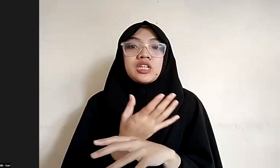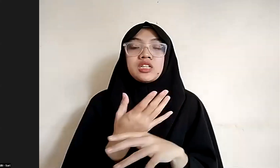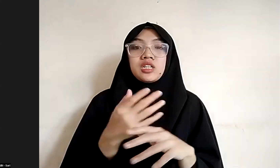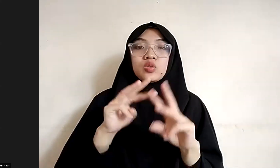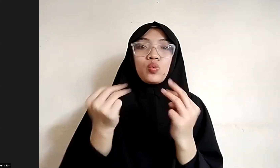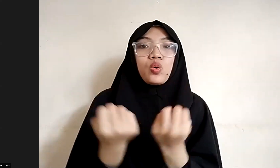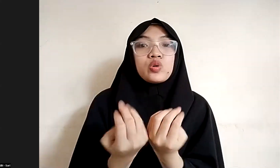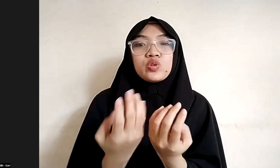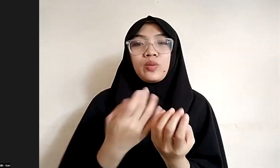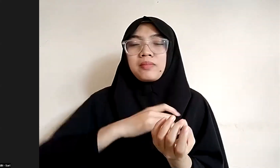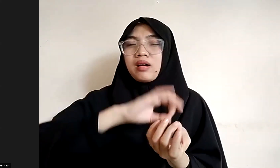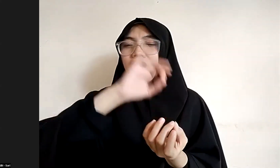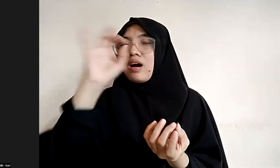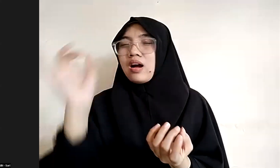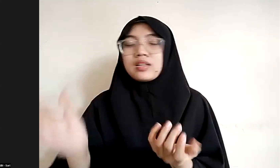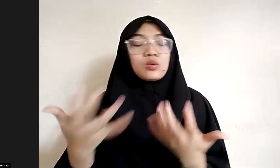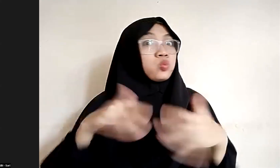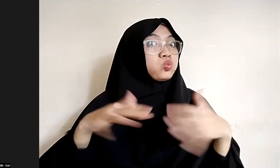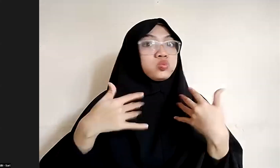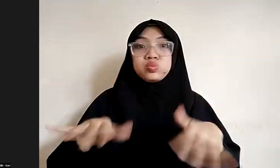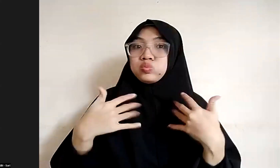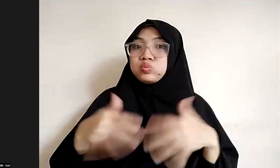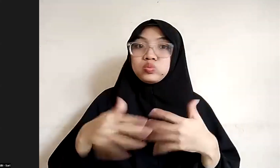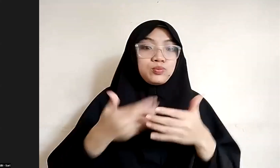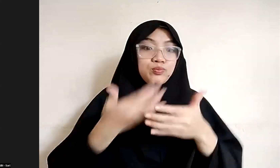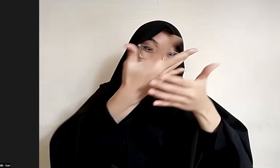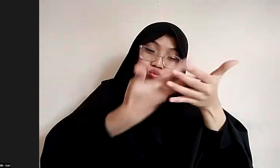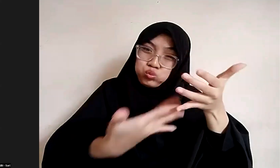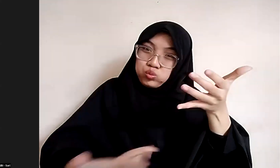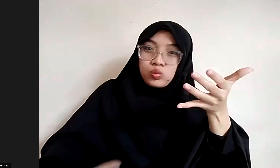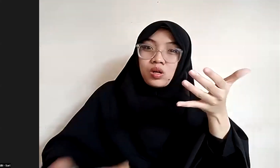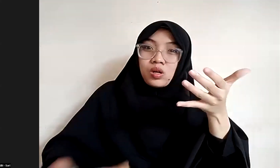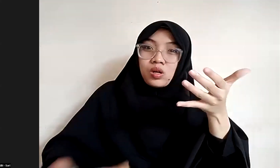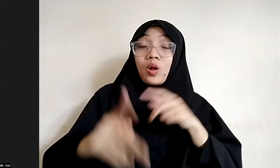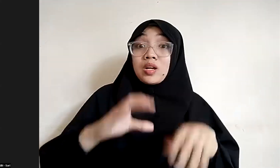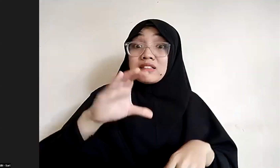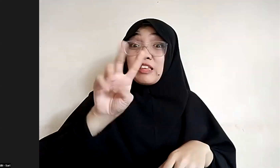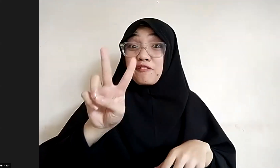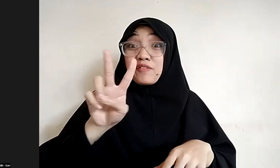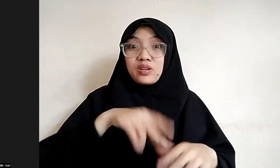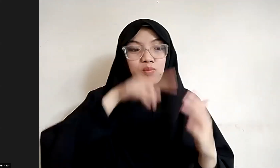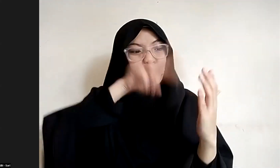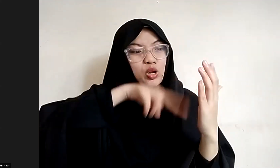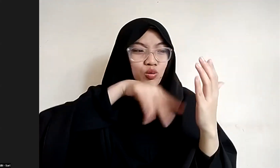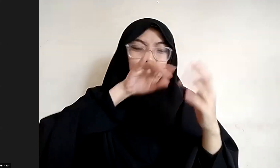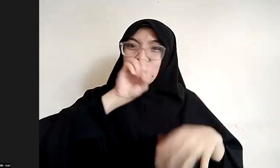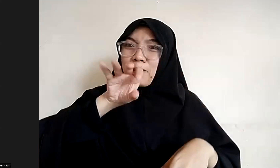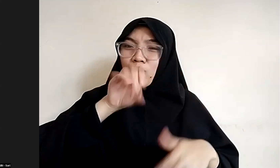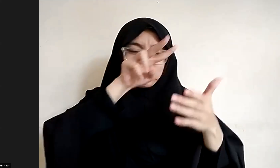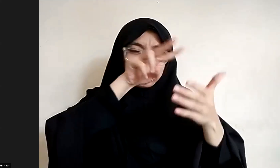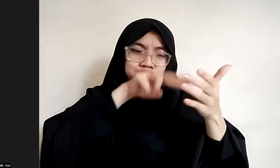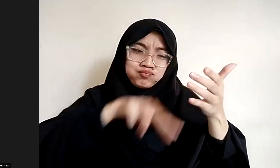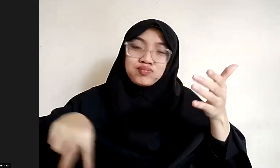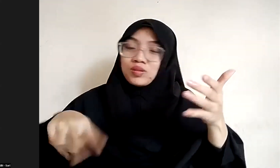workshop-workshopnya. Waduh, panjang sekali ini Ibu, kalau CV-nya Ibu saya bacakan mungkin juga akan